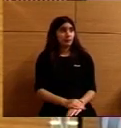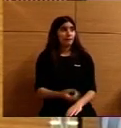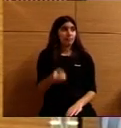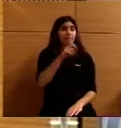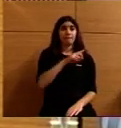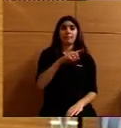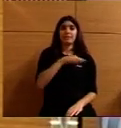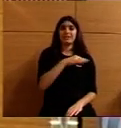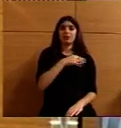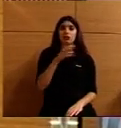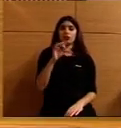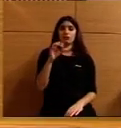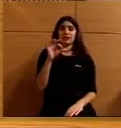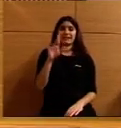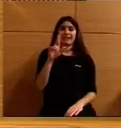Sí.